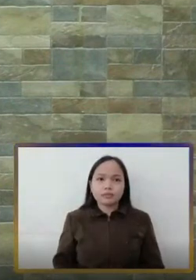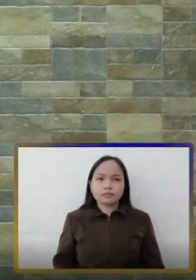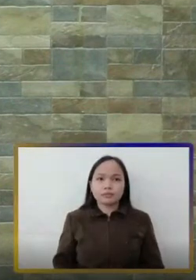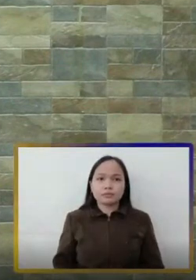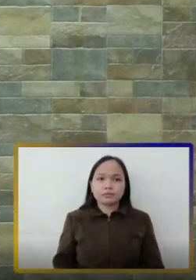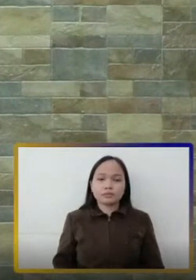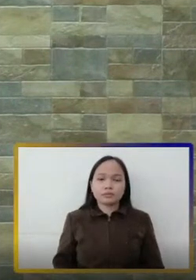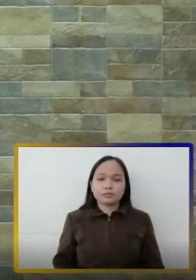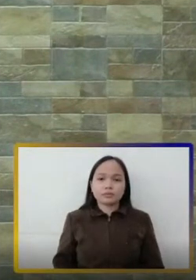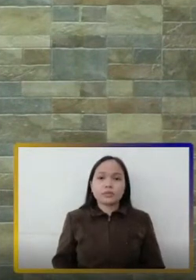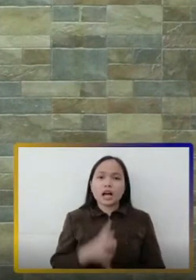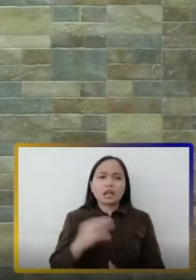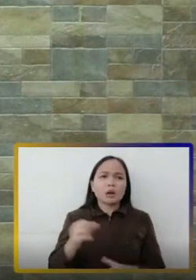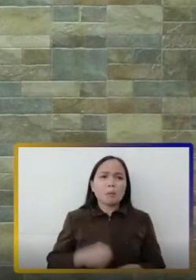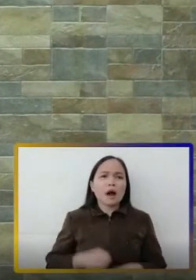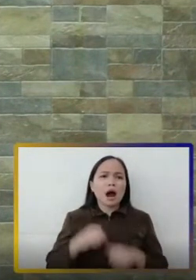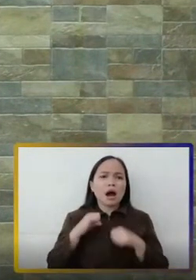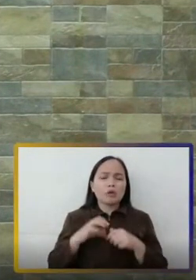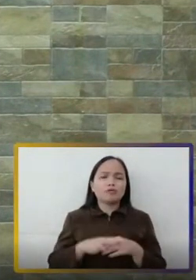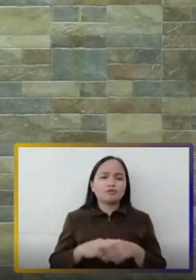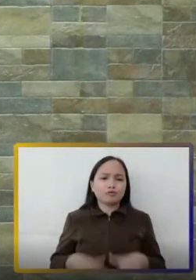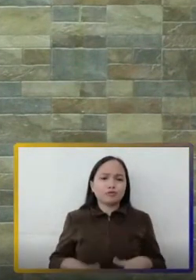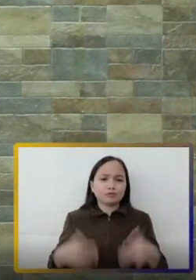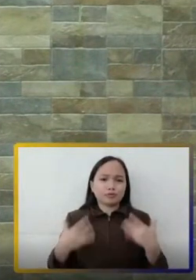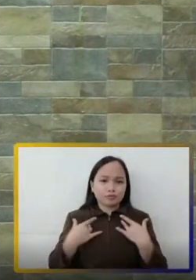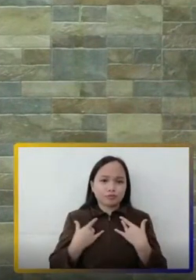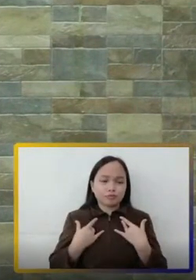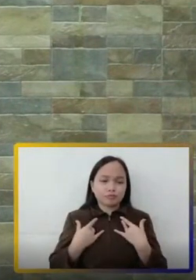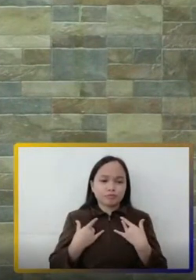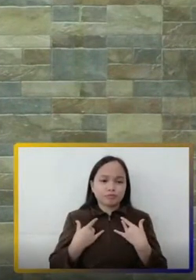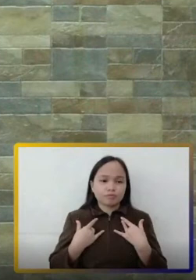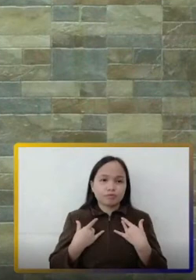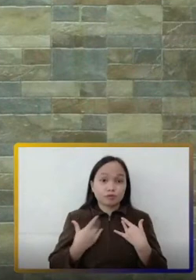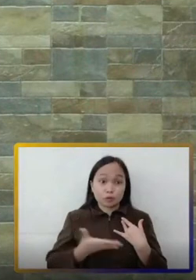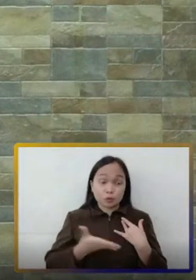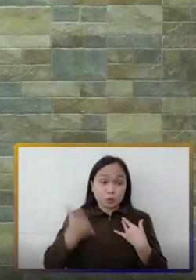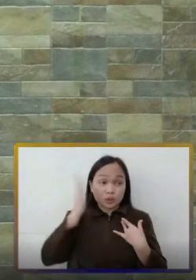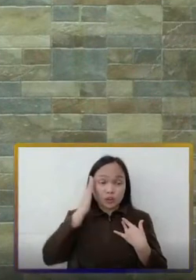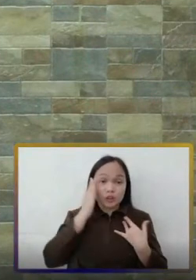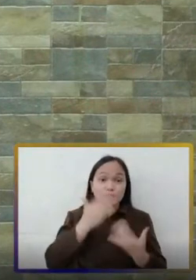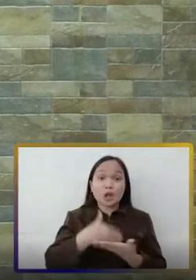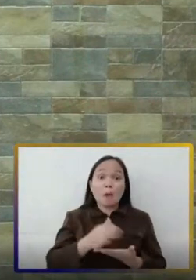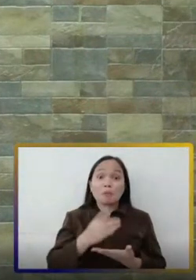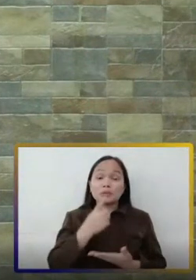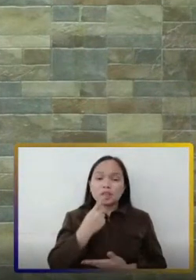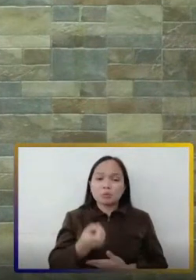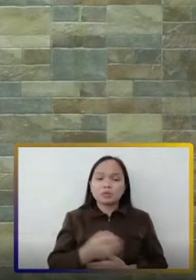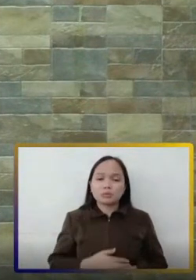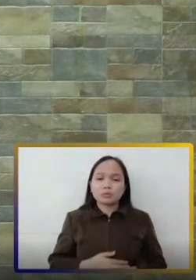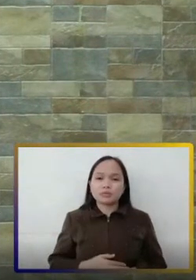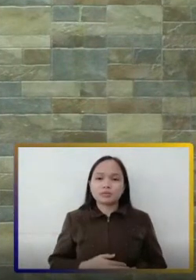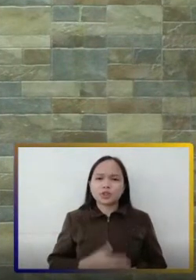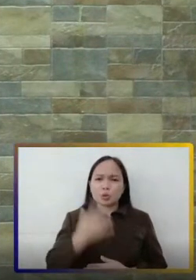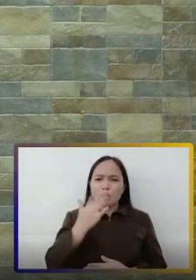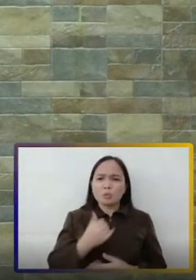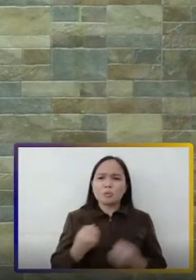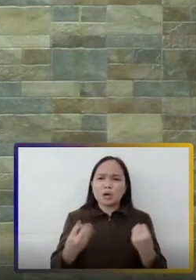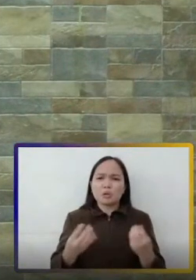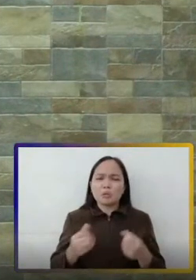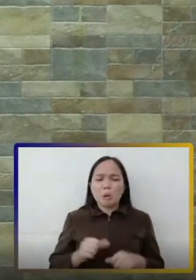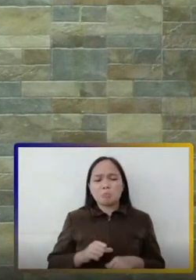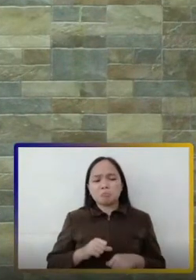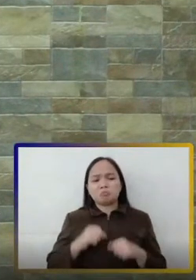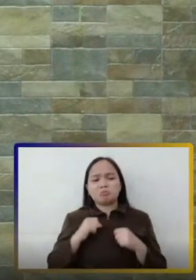Okay? And the pride of life. See that? Alam niyo ba, sabi ng iba, kaya maraming nagyayabang na pati